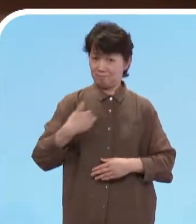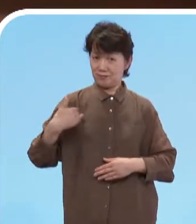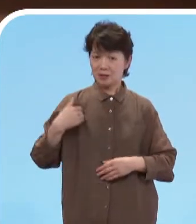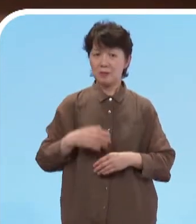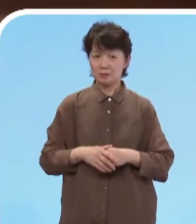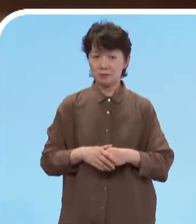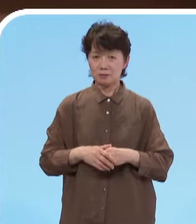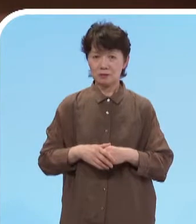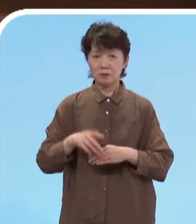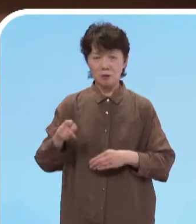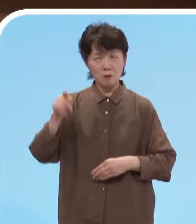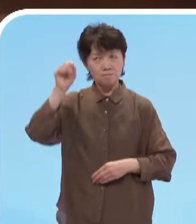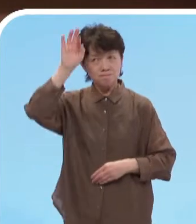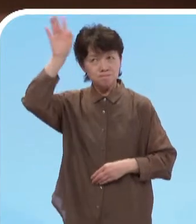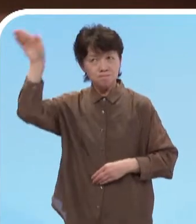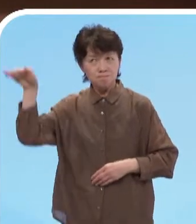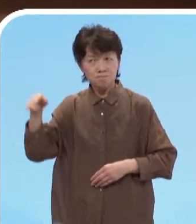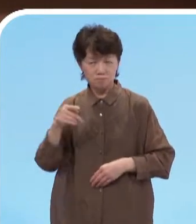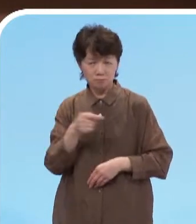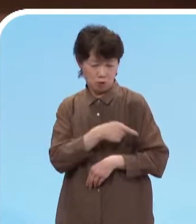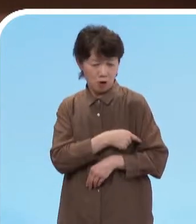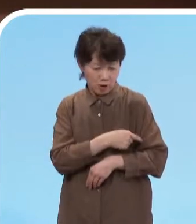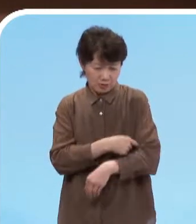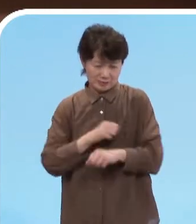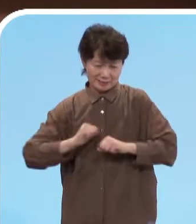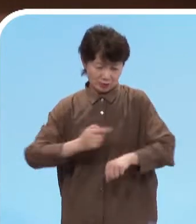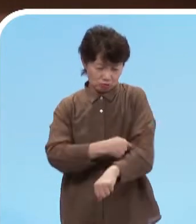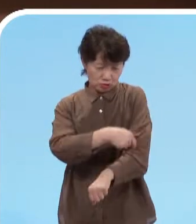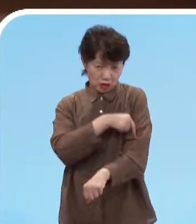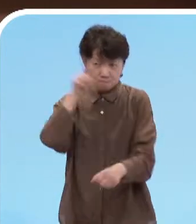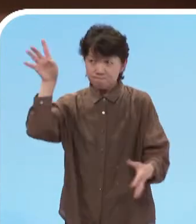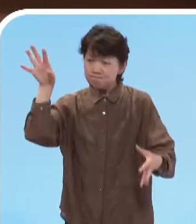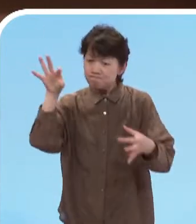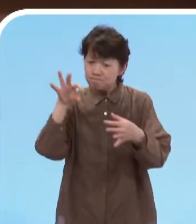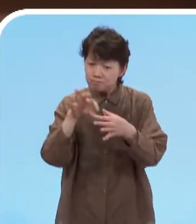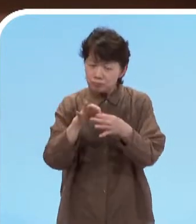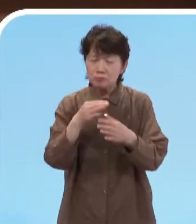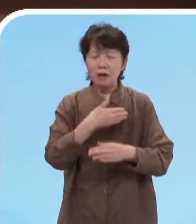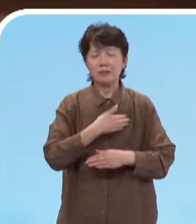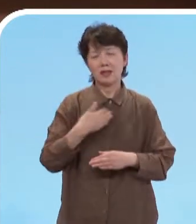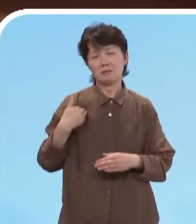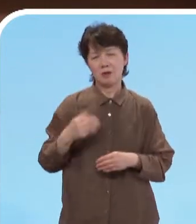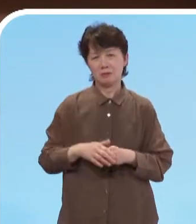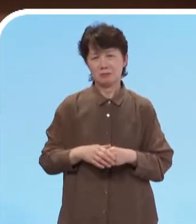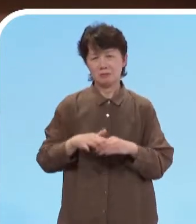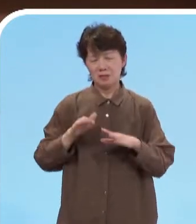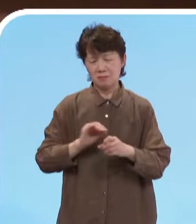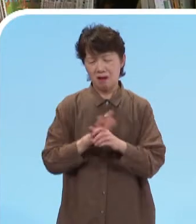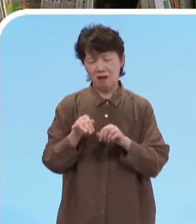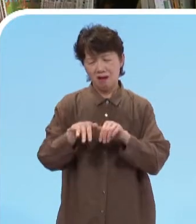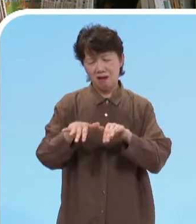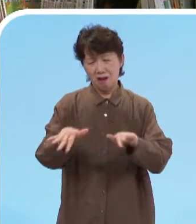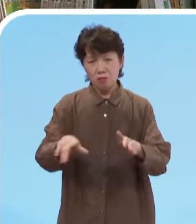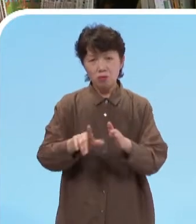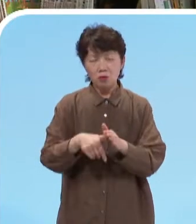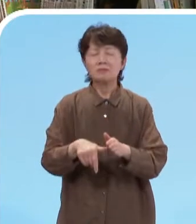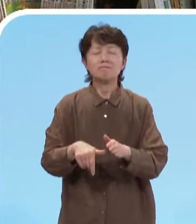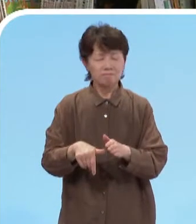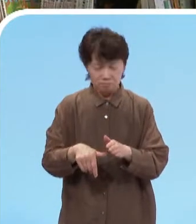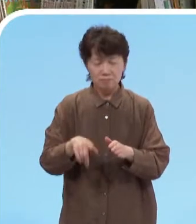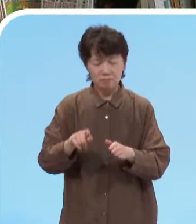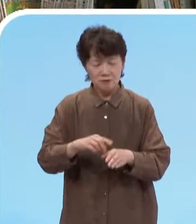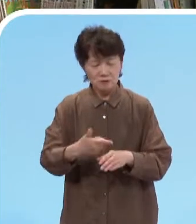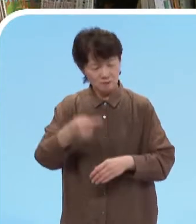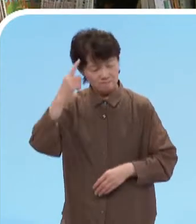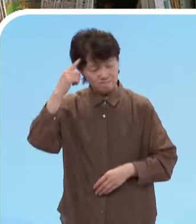で想像する力は生きる力になると言われております、はい、この難しい時期にいろんなことを想像